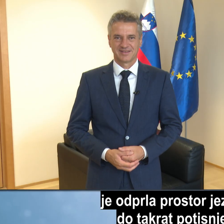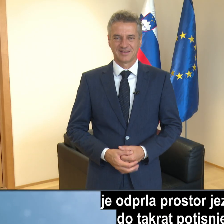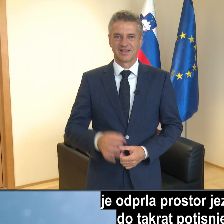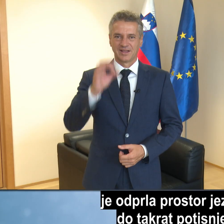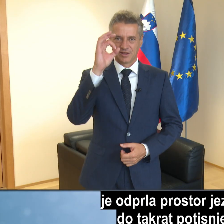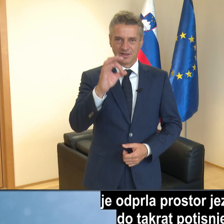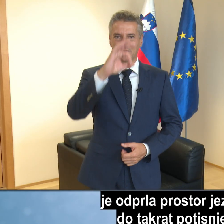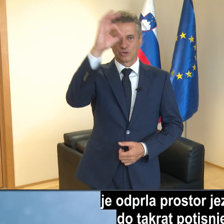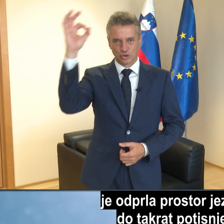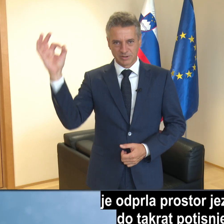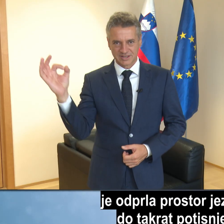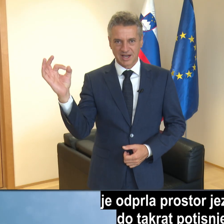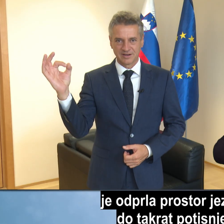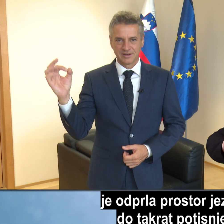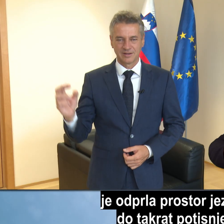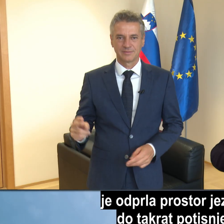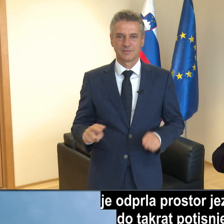takrat potisnjen na rob.